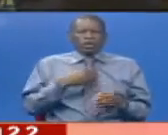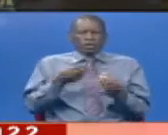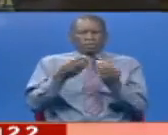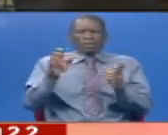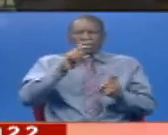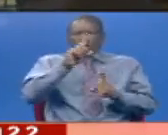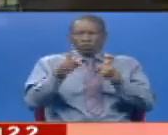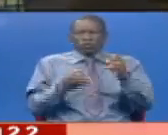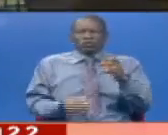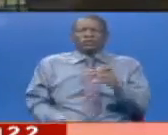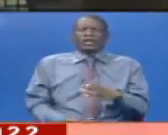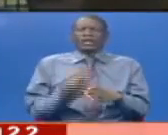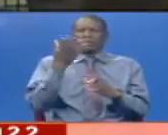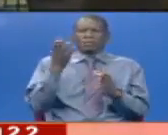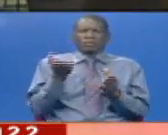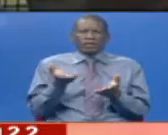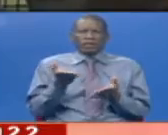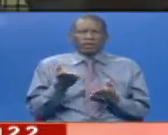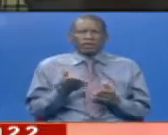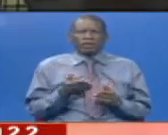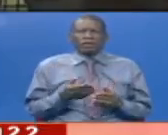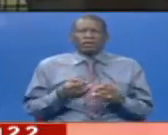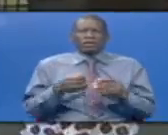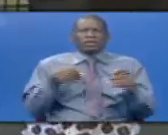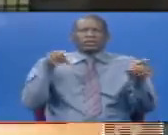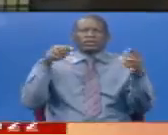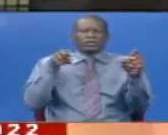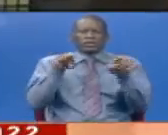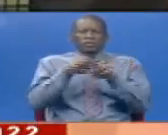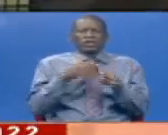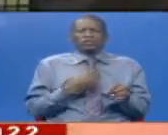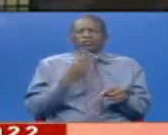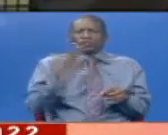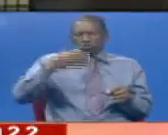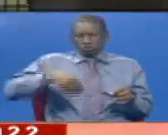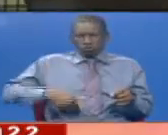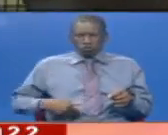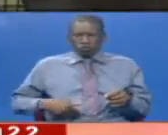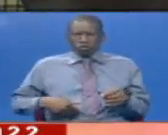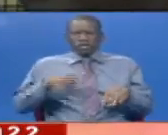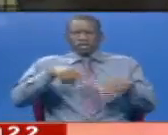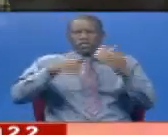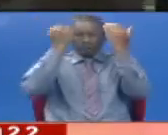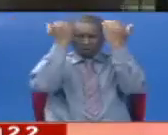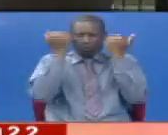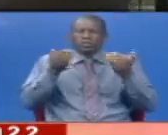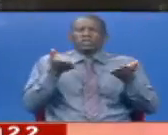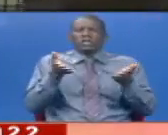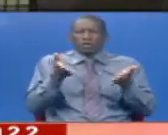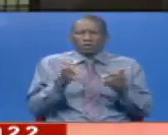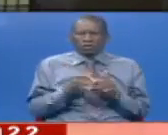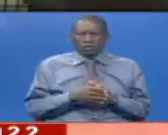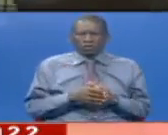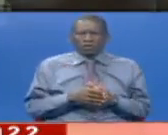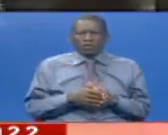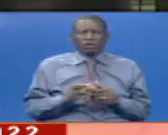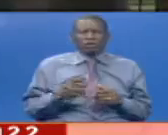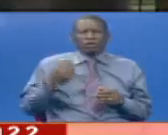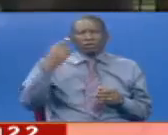kadhaa yameibuka. Mpaka tuko na vijana wawili wenye wako kotini kwa sasa kwa